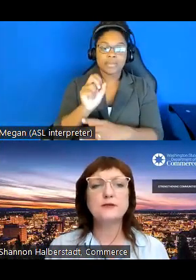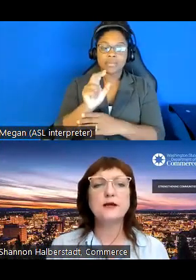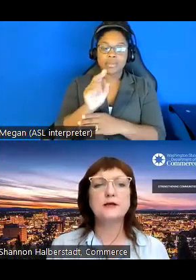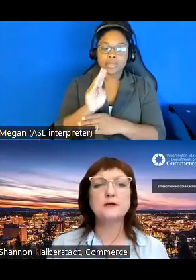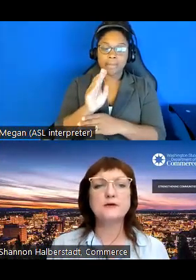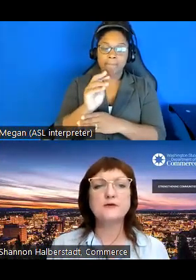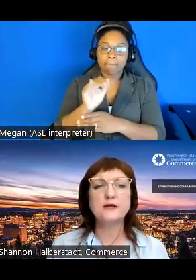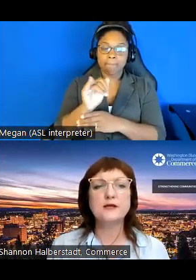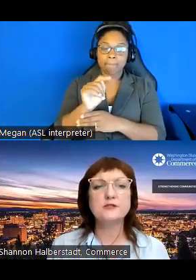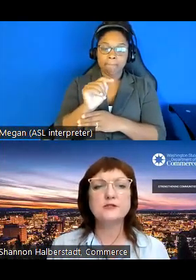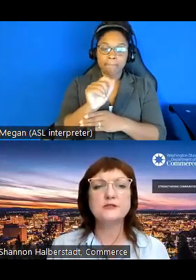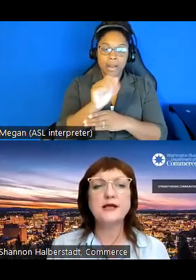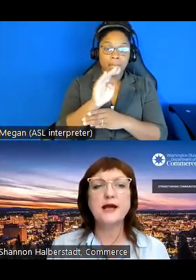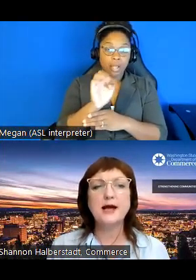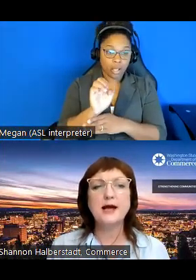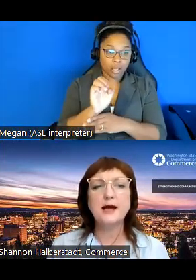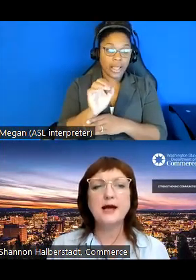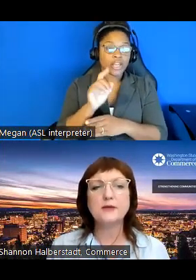선착순 아니라고 해서